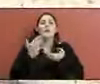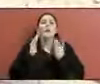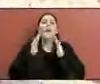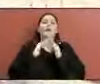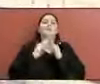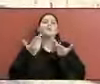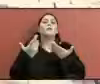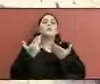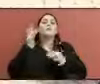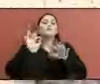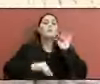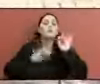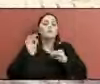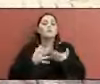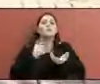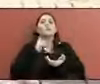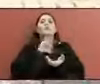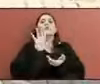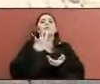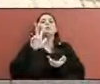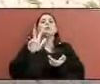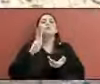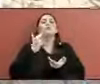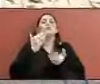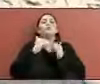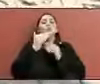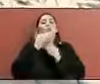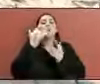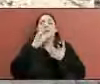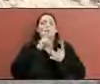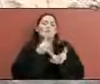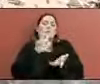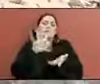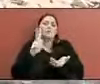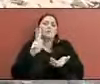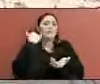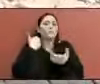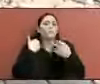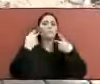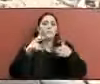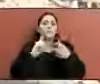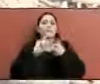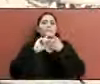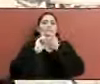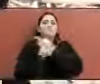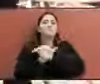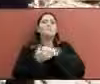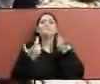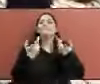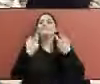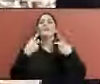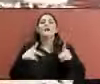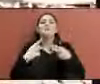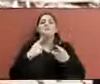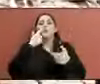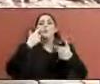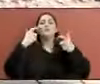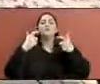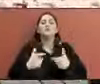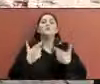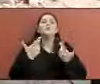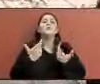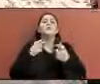yapıyoruz. Bize 153 üzerinden de gelebilir. Çeşitli kanallardan da işte atıyorum Gölcük ilçemizde,